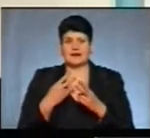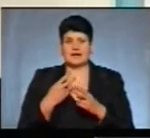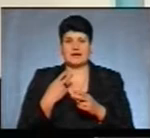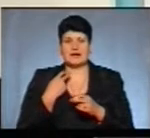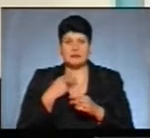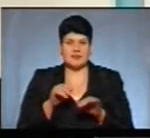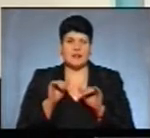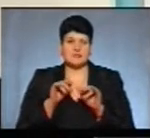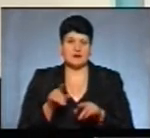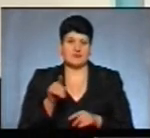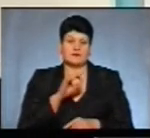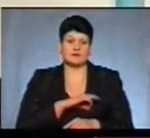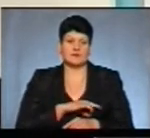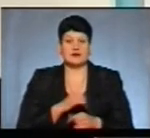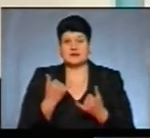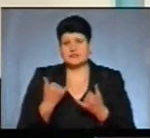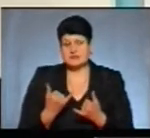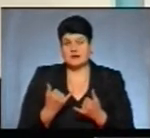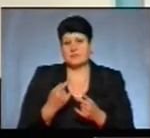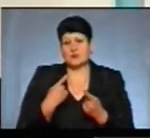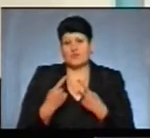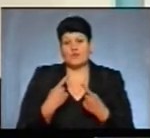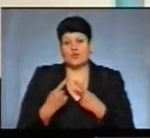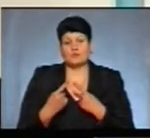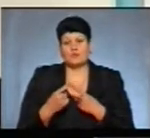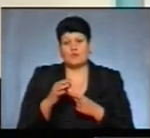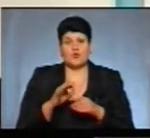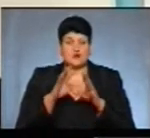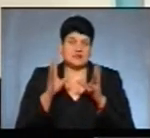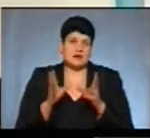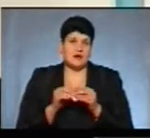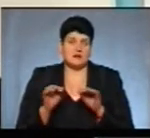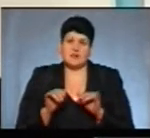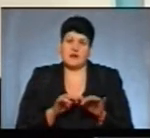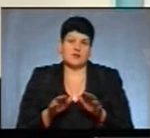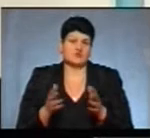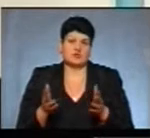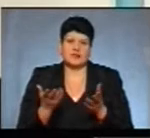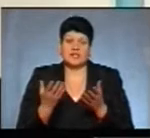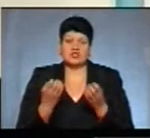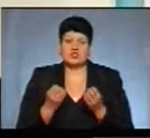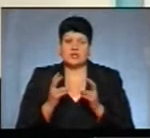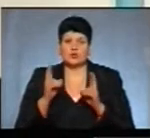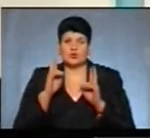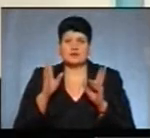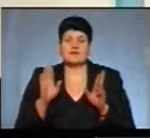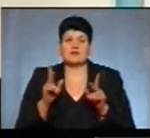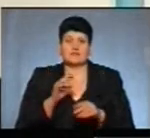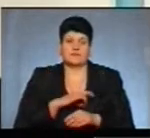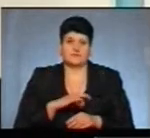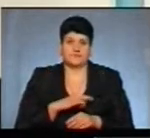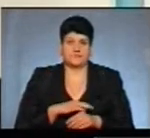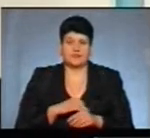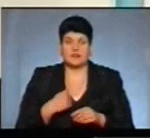застосування. Це буде цікаво. Зараз ми говоримо тільки про такі загальні речі, які ще ніхто не знає, як застосовувати. Навіть, я